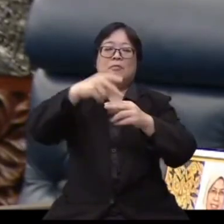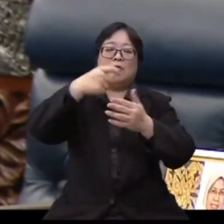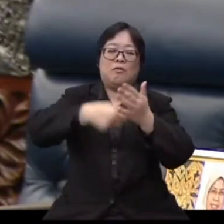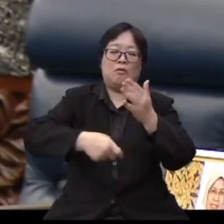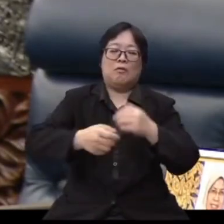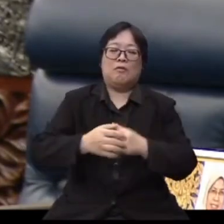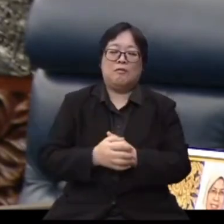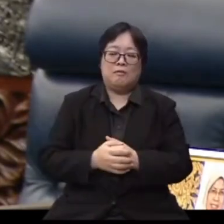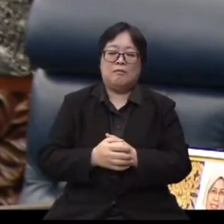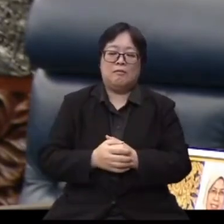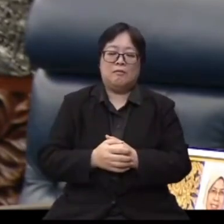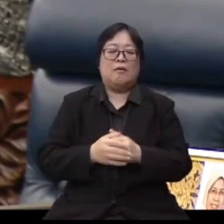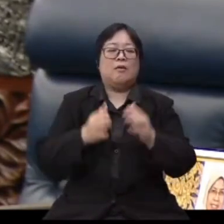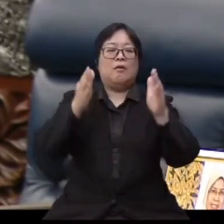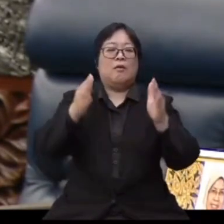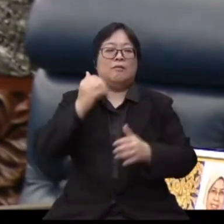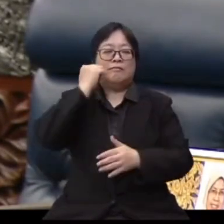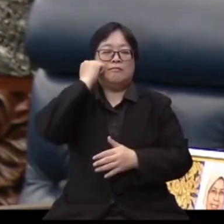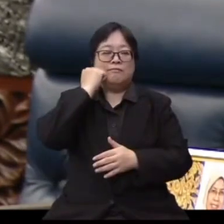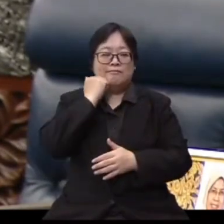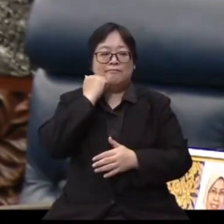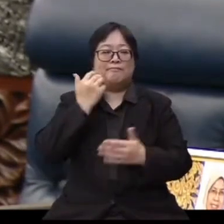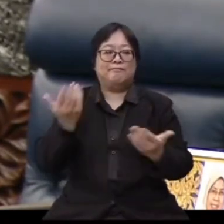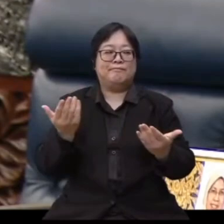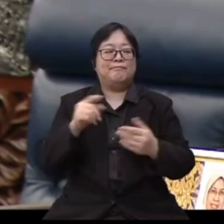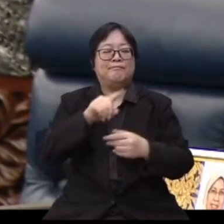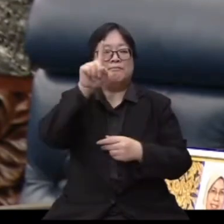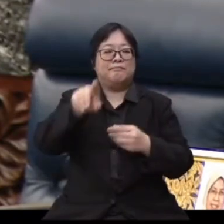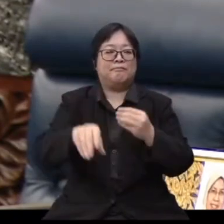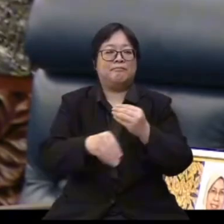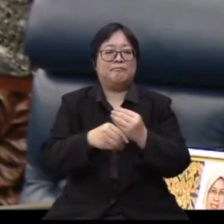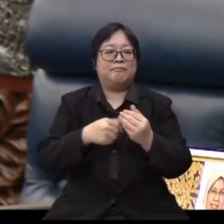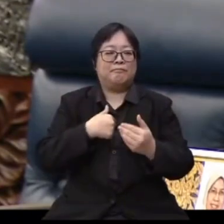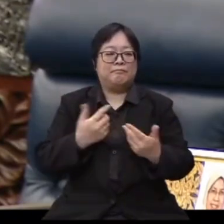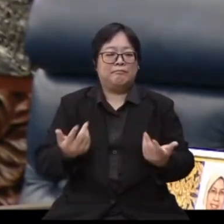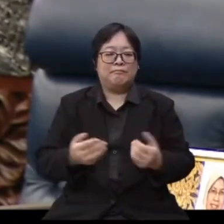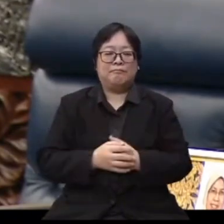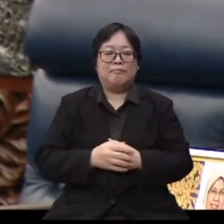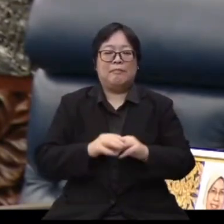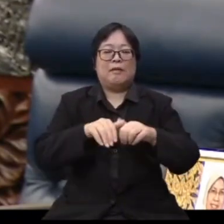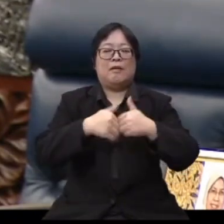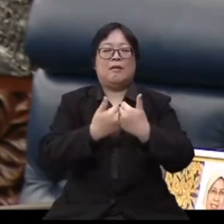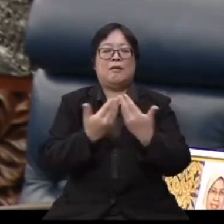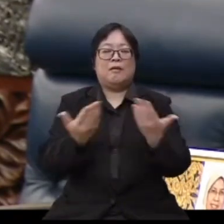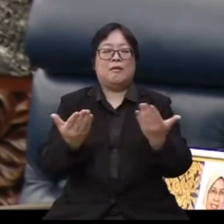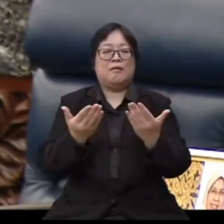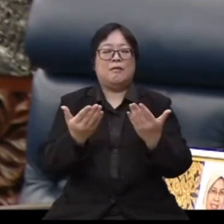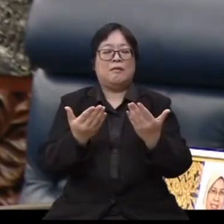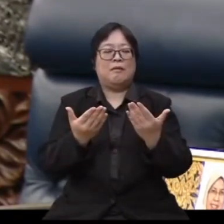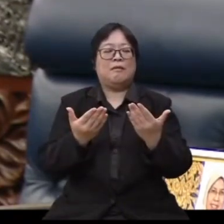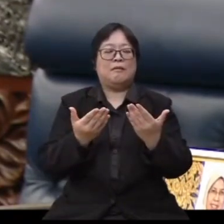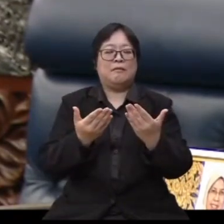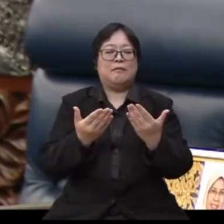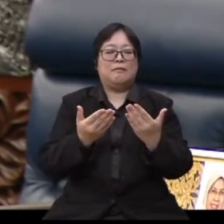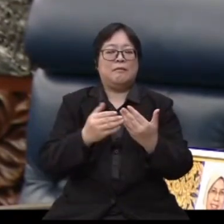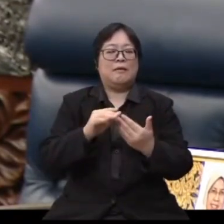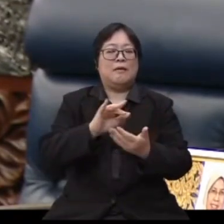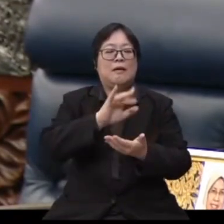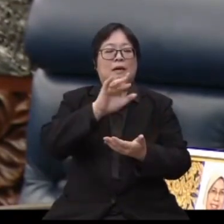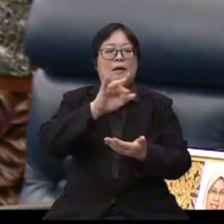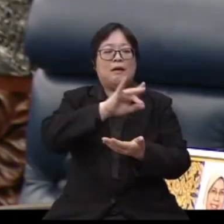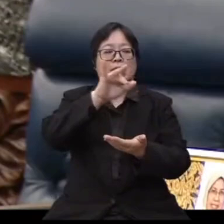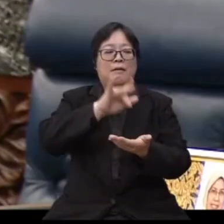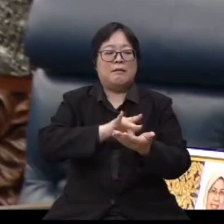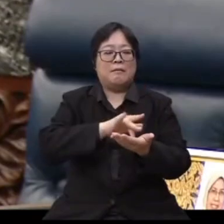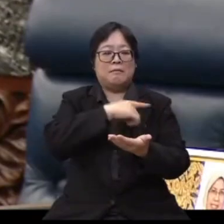kos populasi yang menua dan sebagainya. Jadi soalan tambahan saya adalah sejauh manakah kemelesetan hak pembuatan China